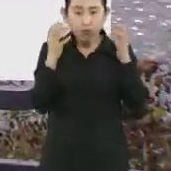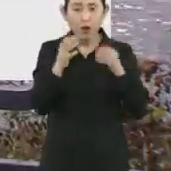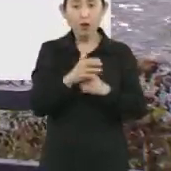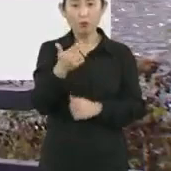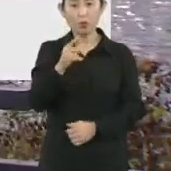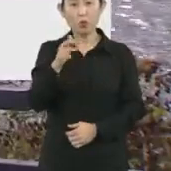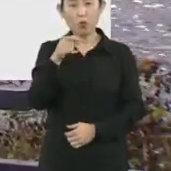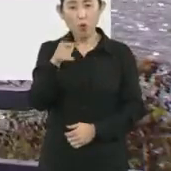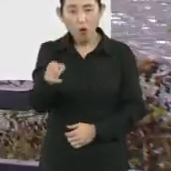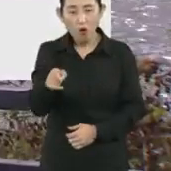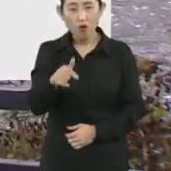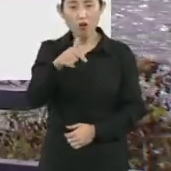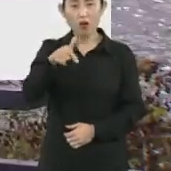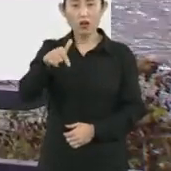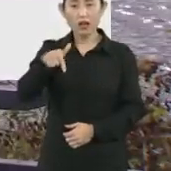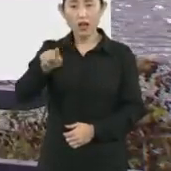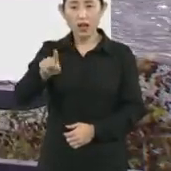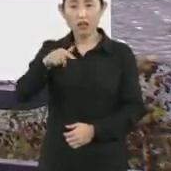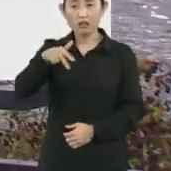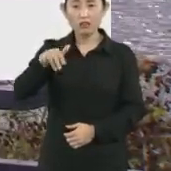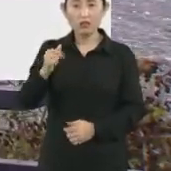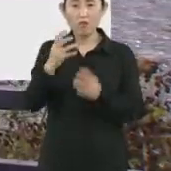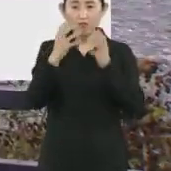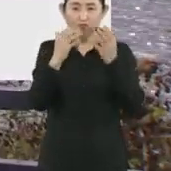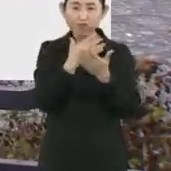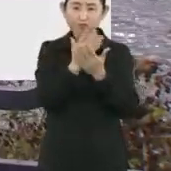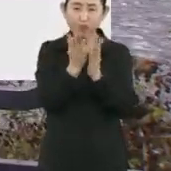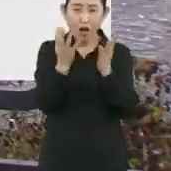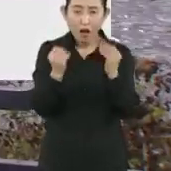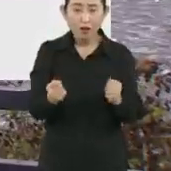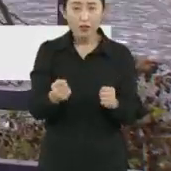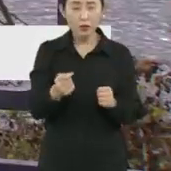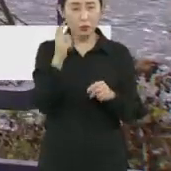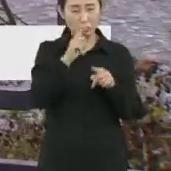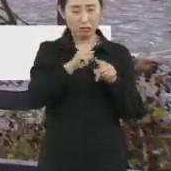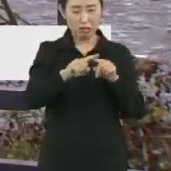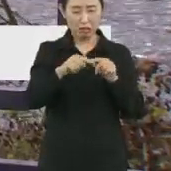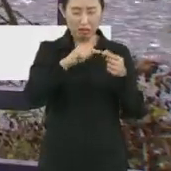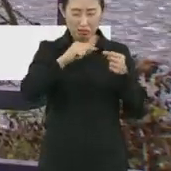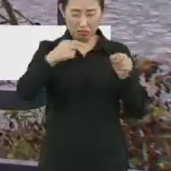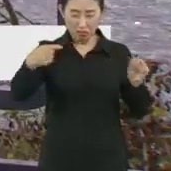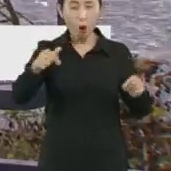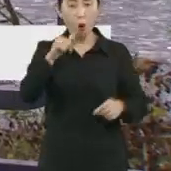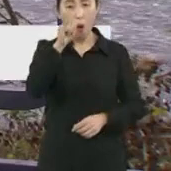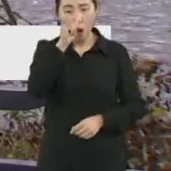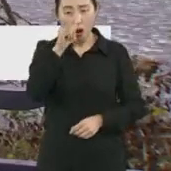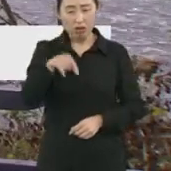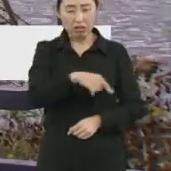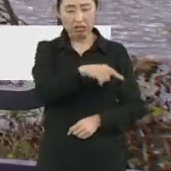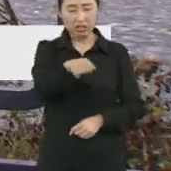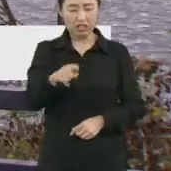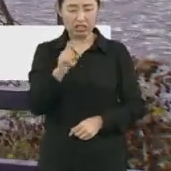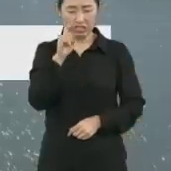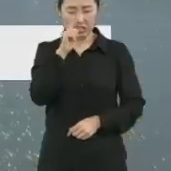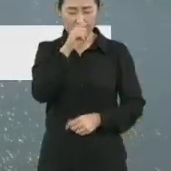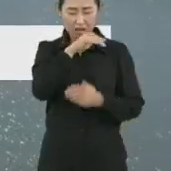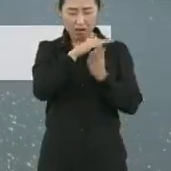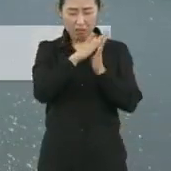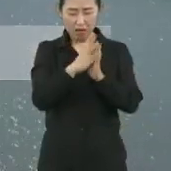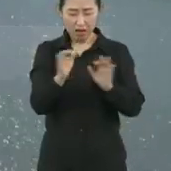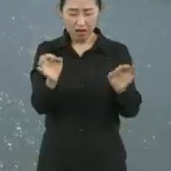없어지고 실렴장화도 여기 못 오르고 있고 쪽막고는 아주 생태계가 변해져서 아무것도